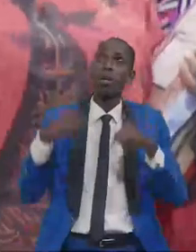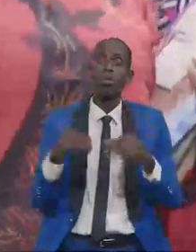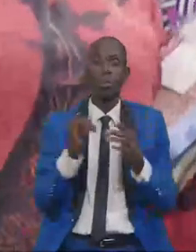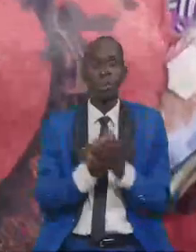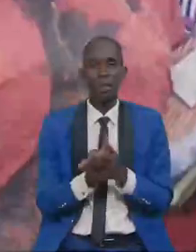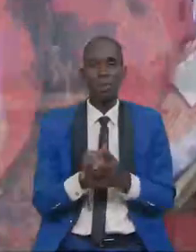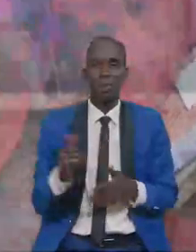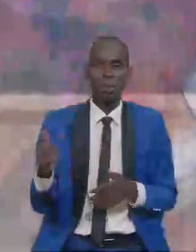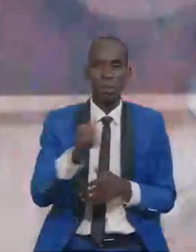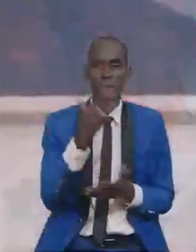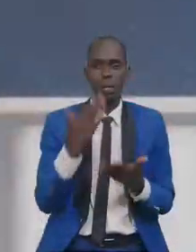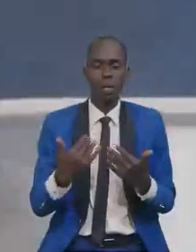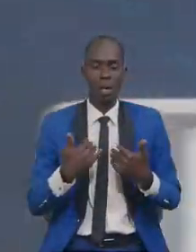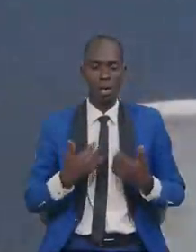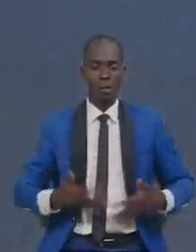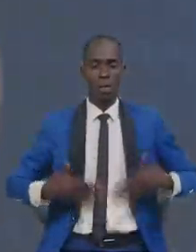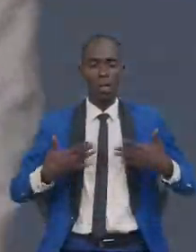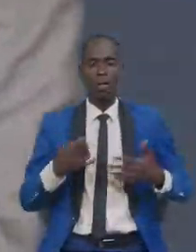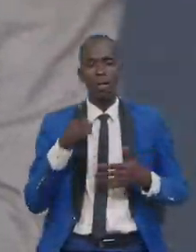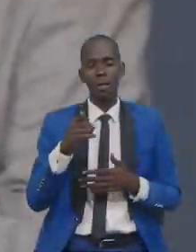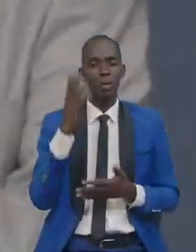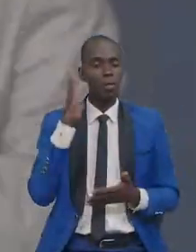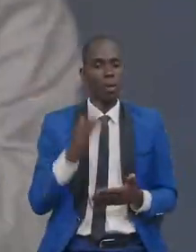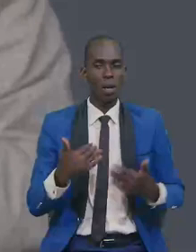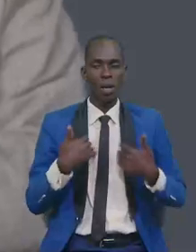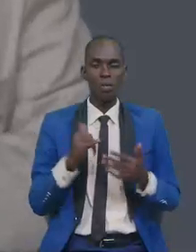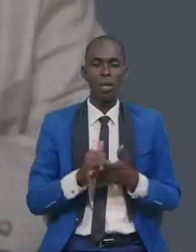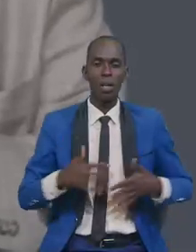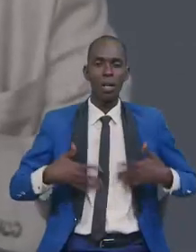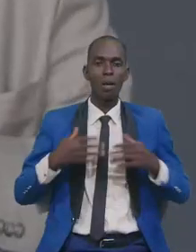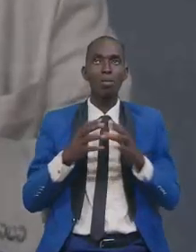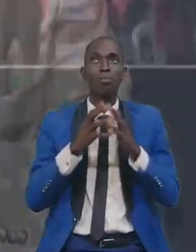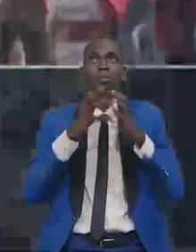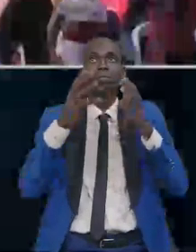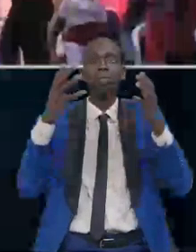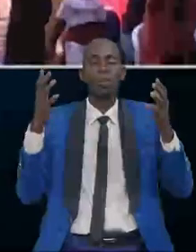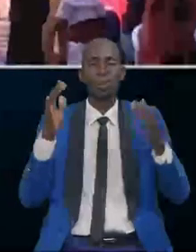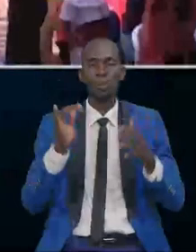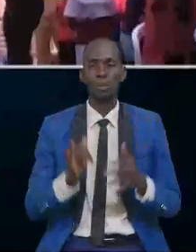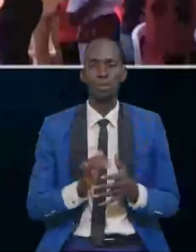Afin qu'ils aient la vie. Et qu'il soit dans l'abondance.